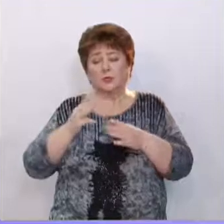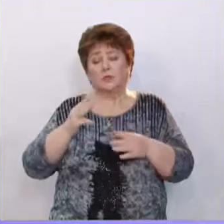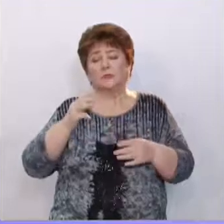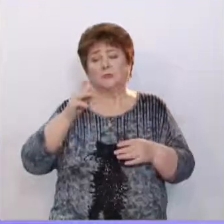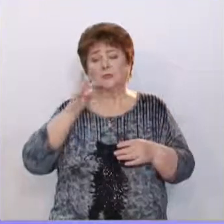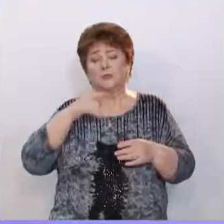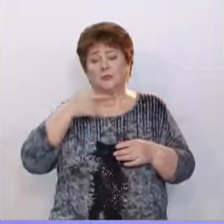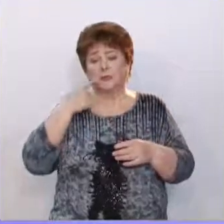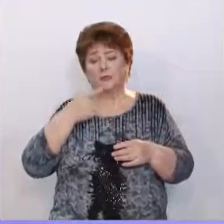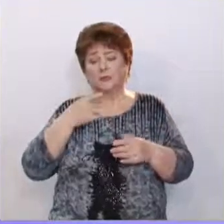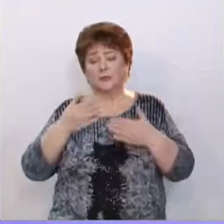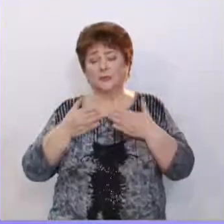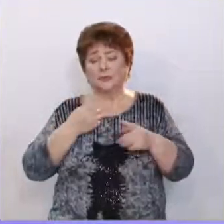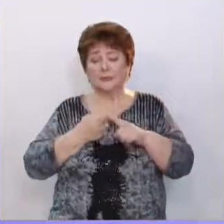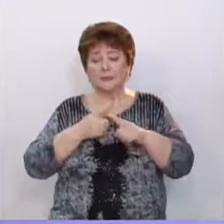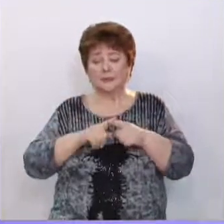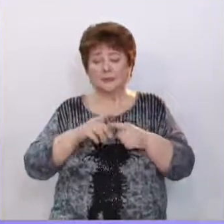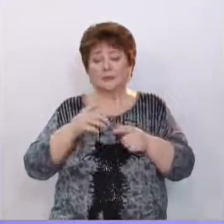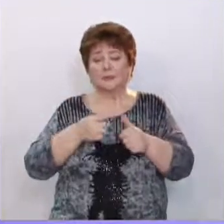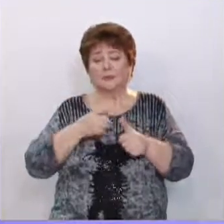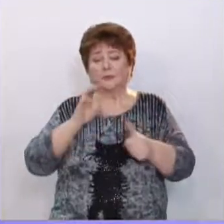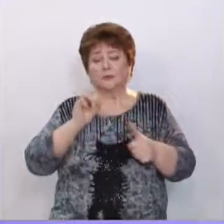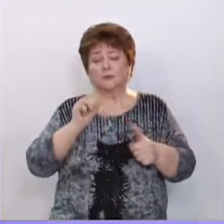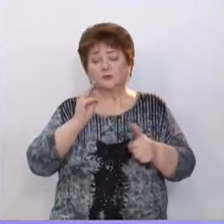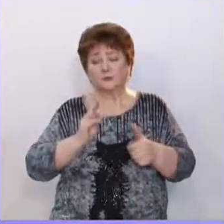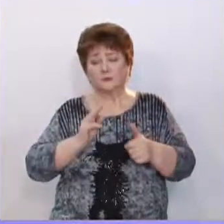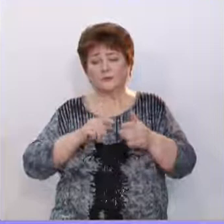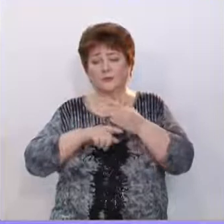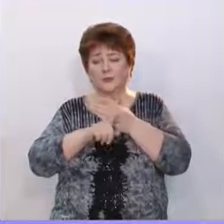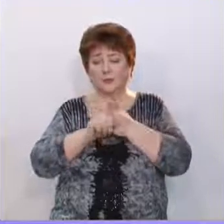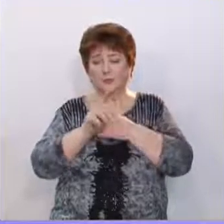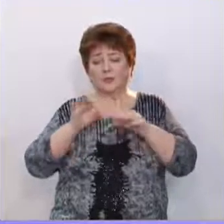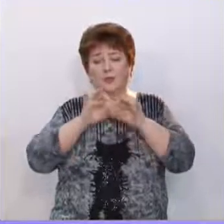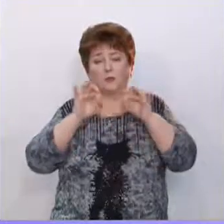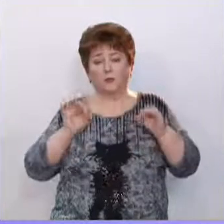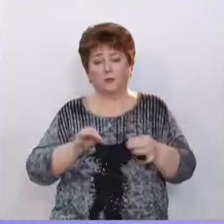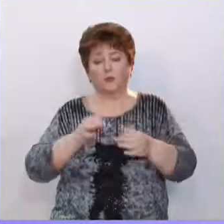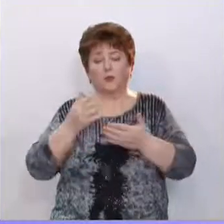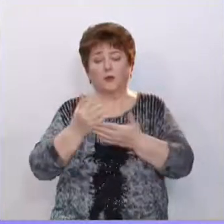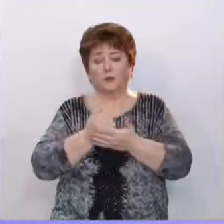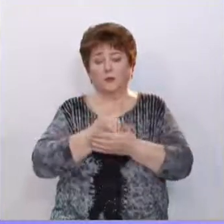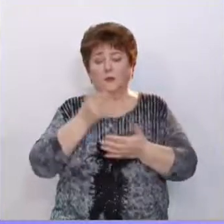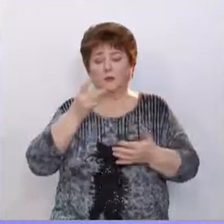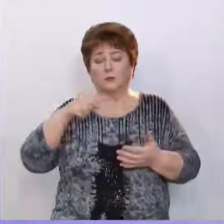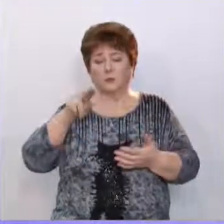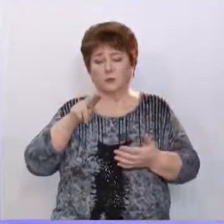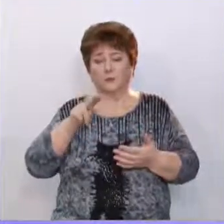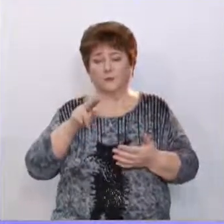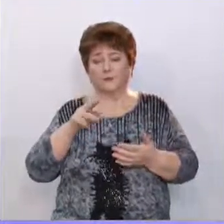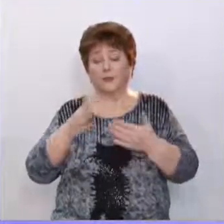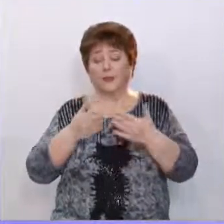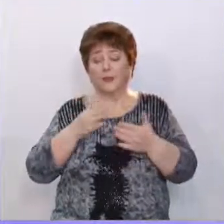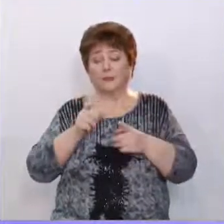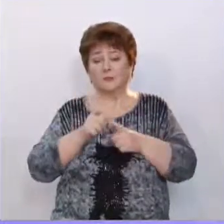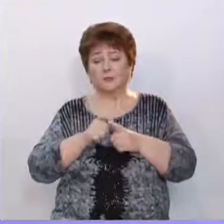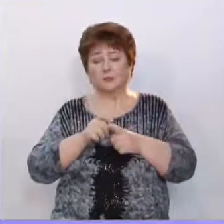речи. Если это имя существительное в начальной форме, определи род.